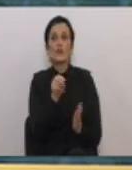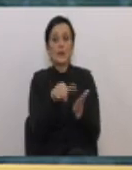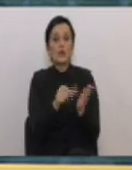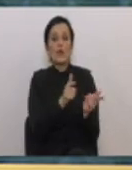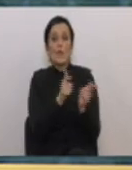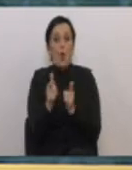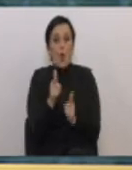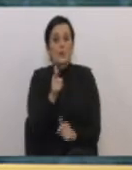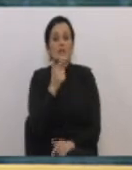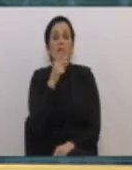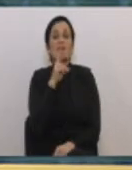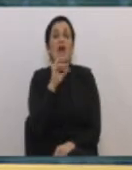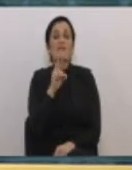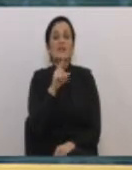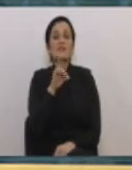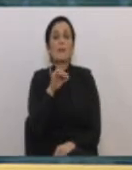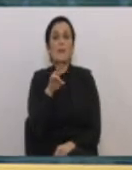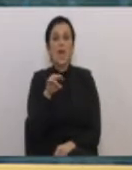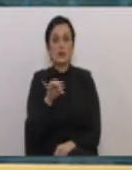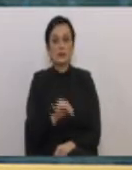მოემზადება ბატონი დავით ზელფიმიანი.